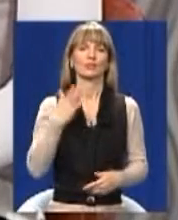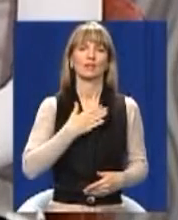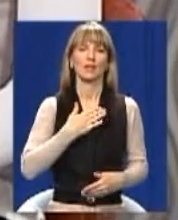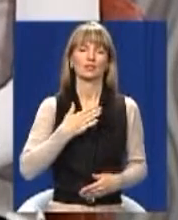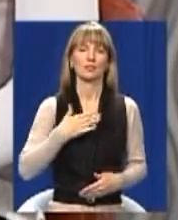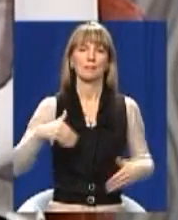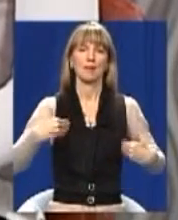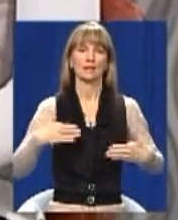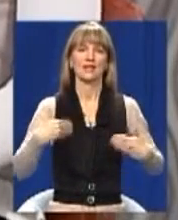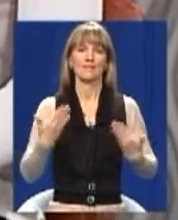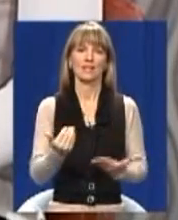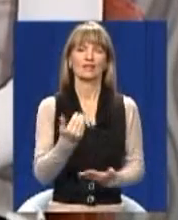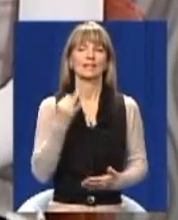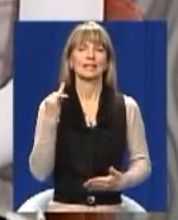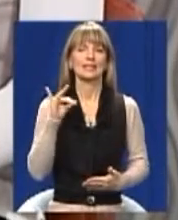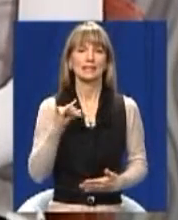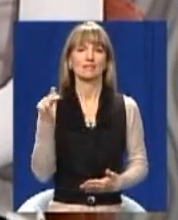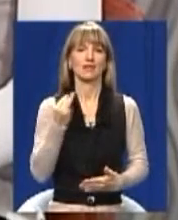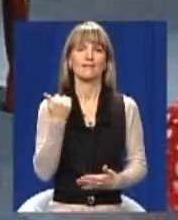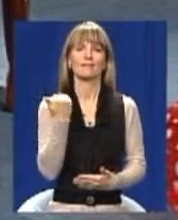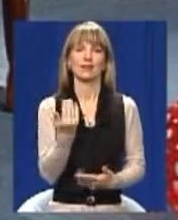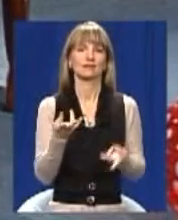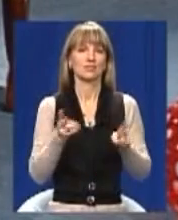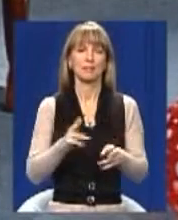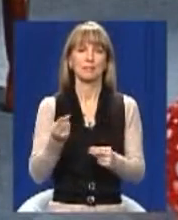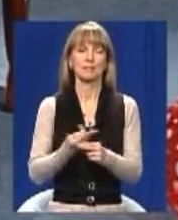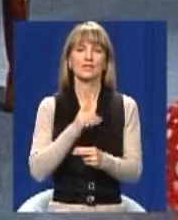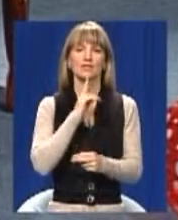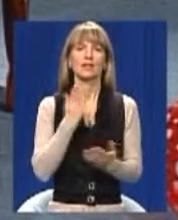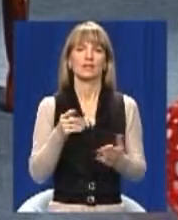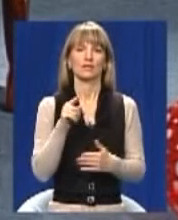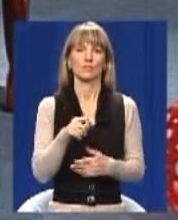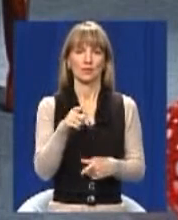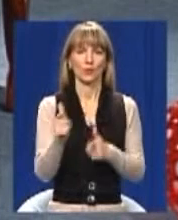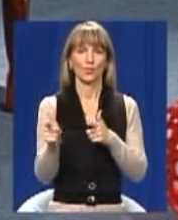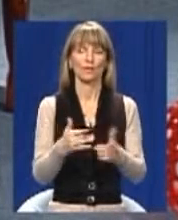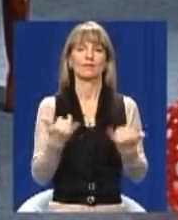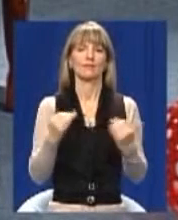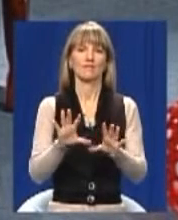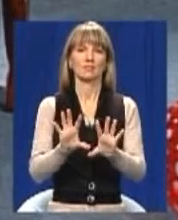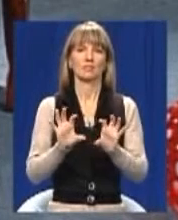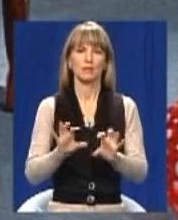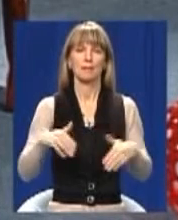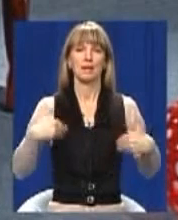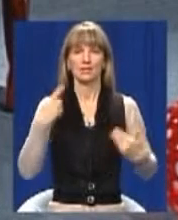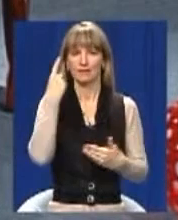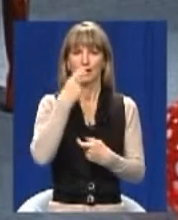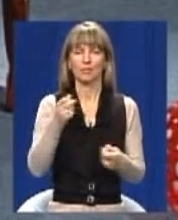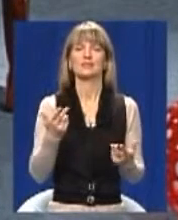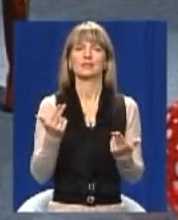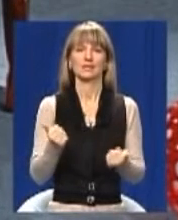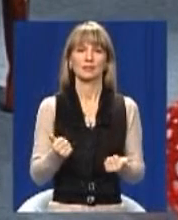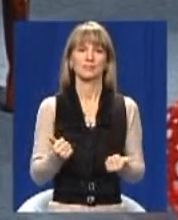наші корисні поради, факти та цікавинки вас не залишать без уваги. Як тобі? Ти готова сьогодні сприймати корисну інформацію?